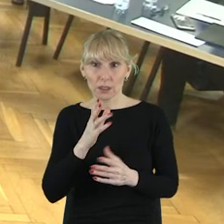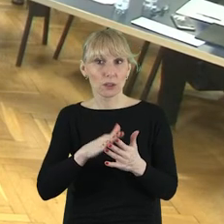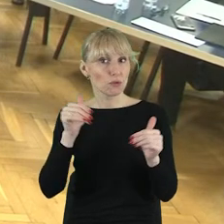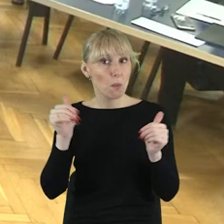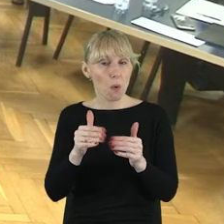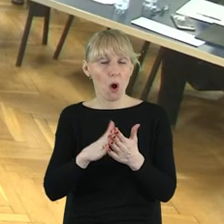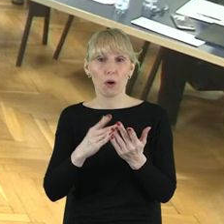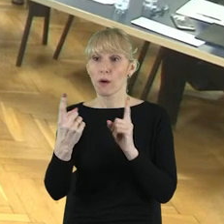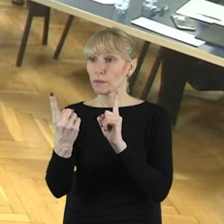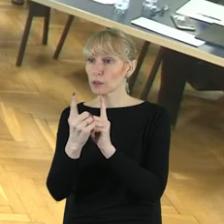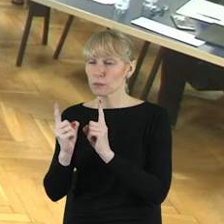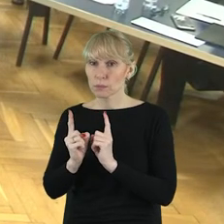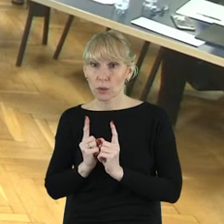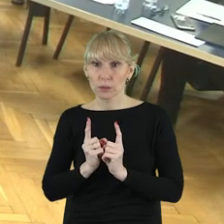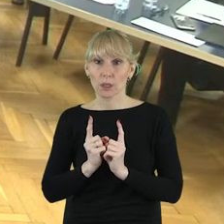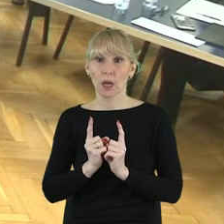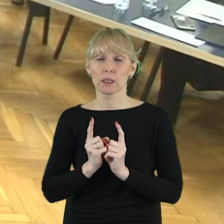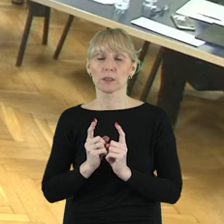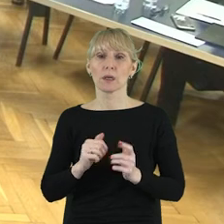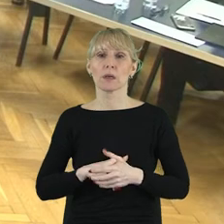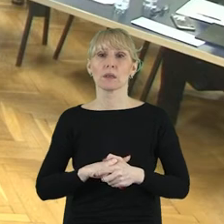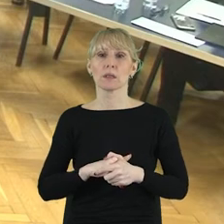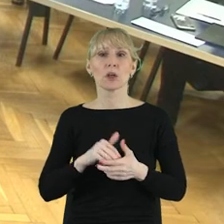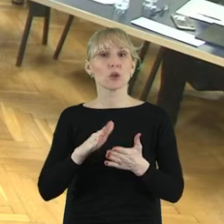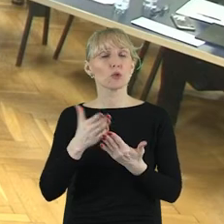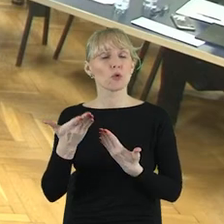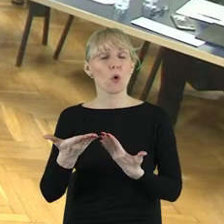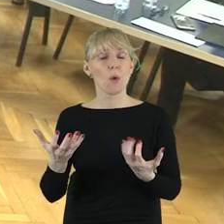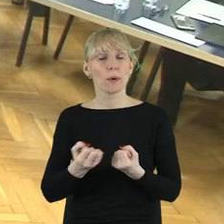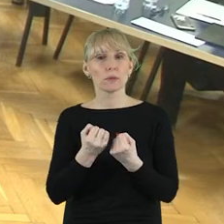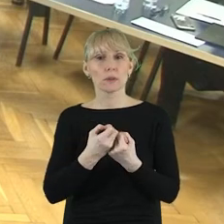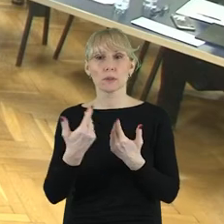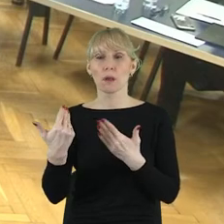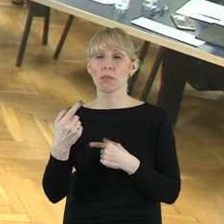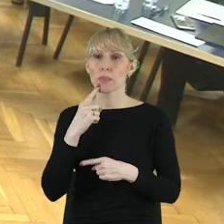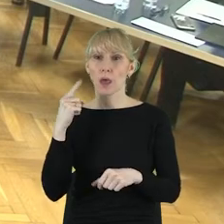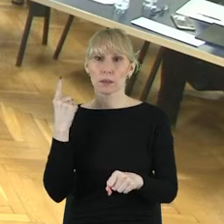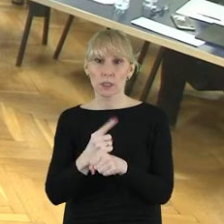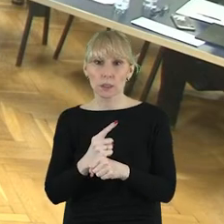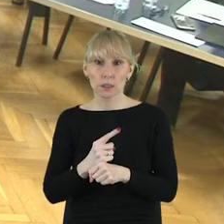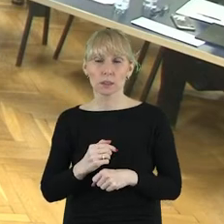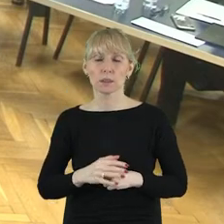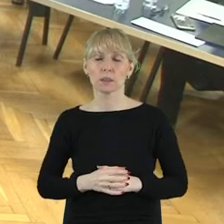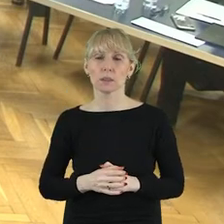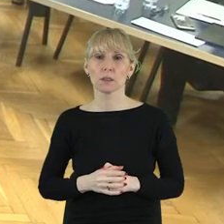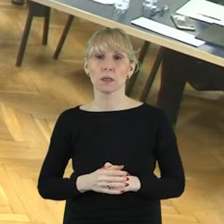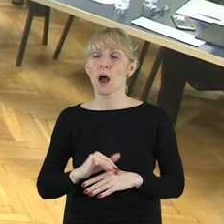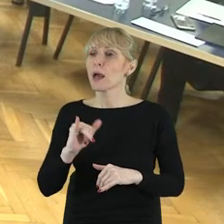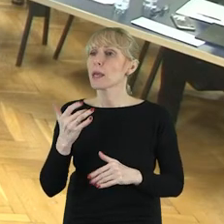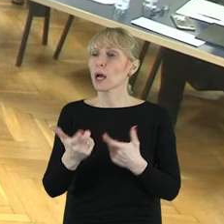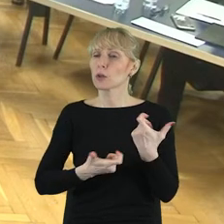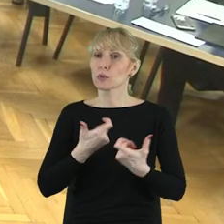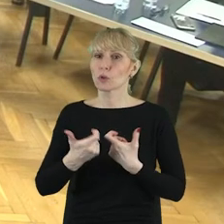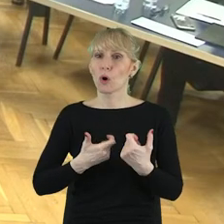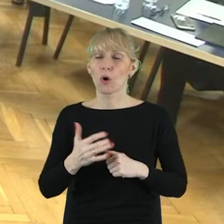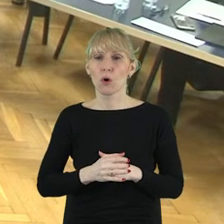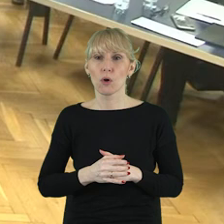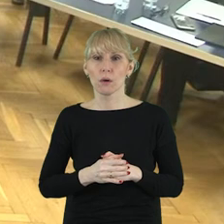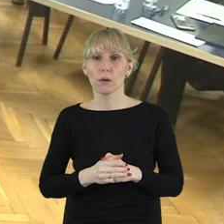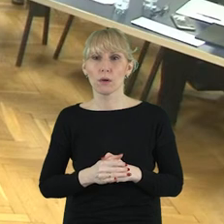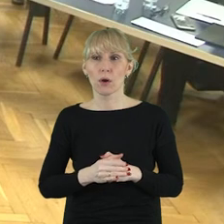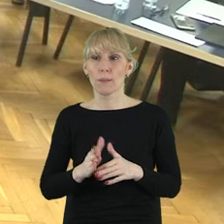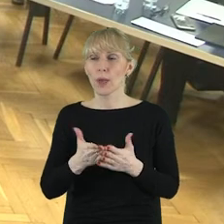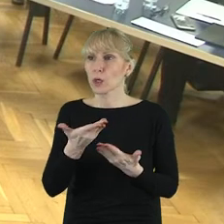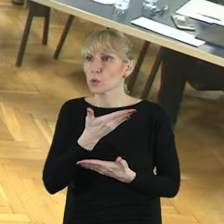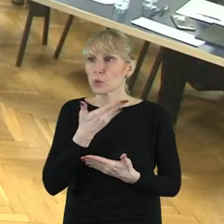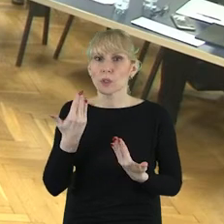zainteresowani mogą brać udział w spotkaniach, konsultacjach, jakie mają prawo do oddolnego podejmowania decyzji i kreowania przyszłej strategii. A jak mieli to robić, jak nie pojawiło